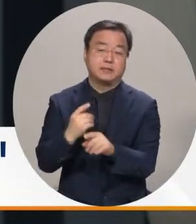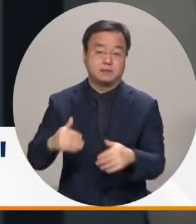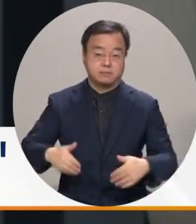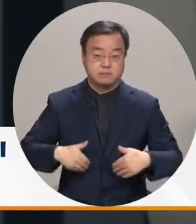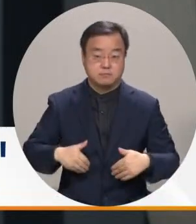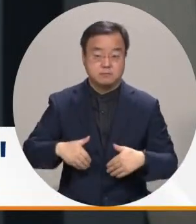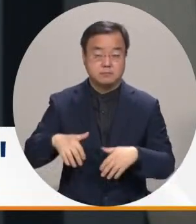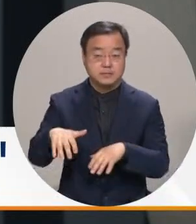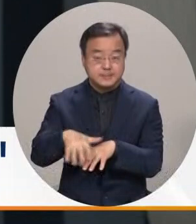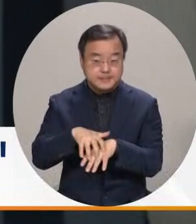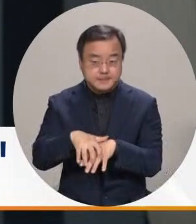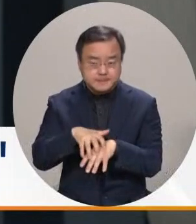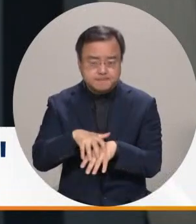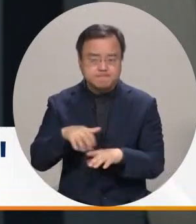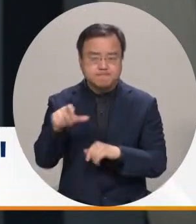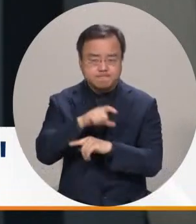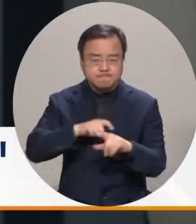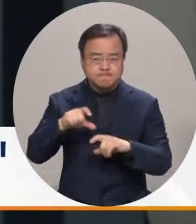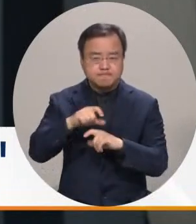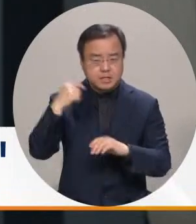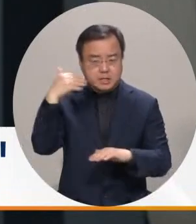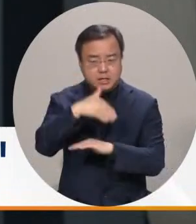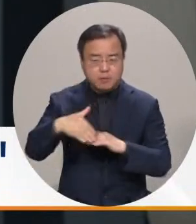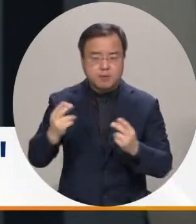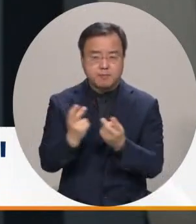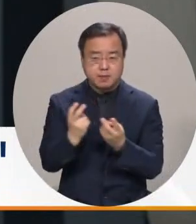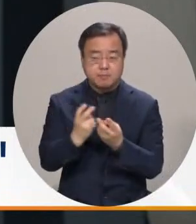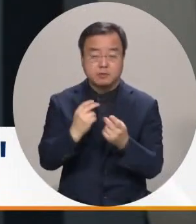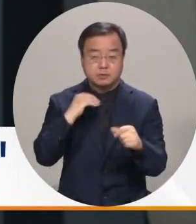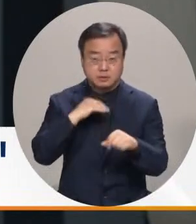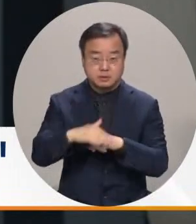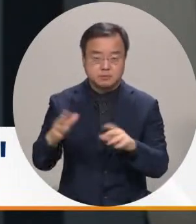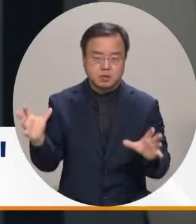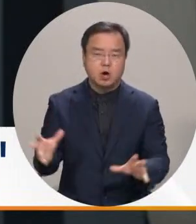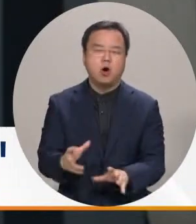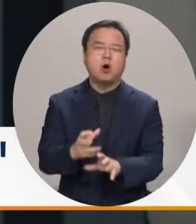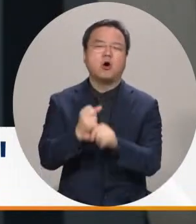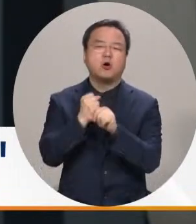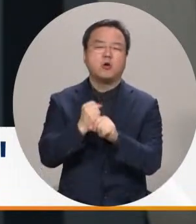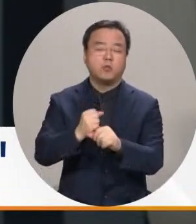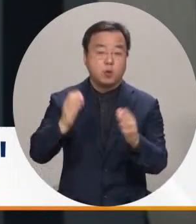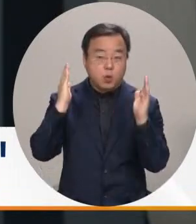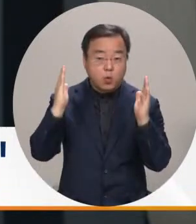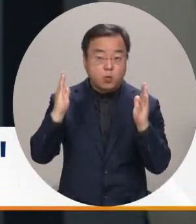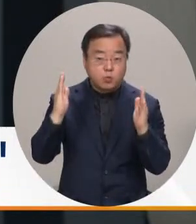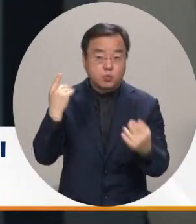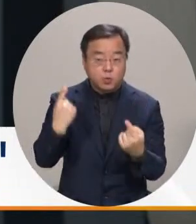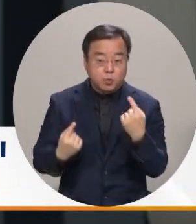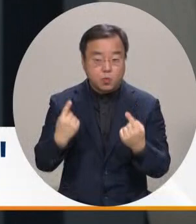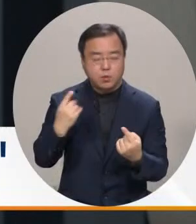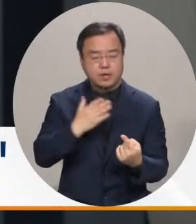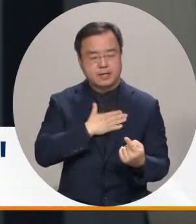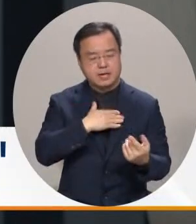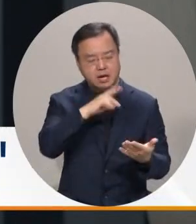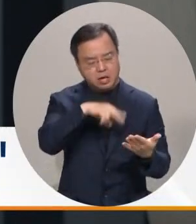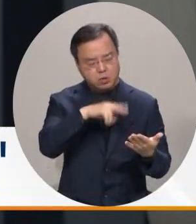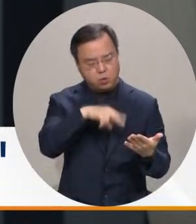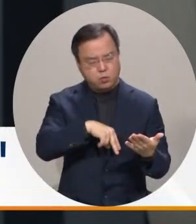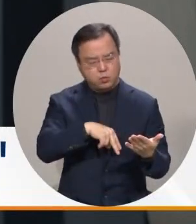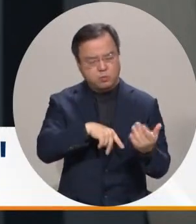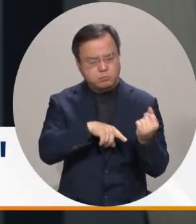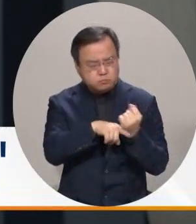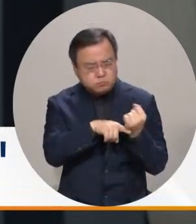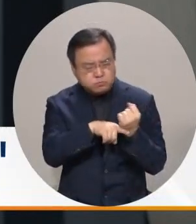체계적이고 전략적인 접근이라고 하죠 그래서 전체적으로 포괄하는 공부를 하기보다는 예를 들어서 내가 독서 추론 유형이